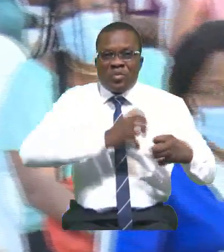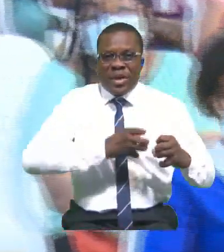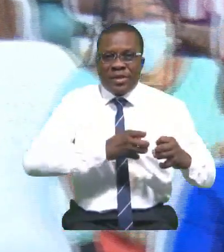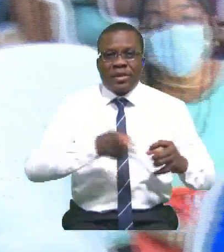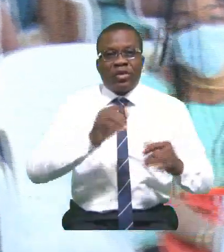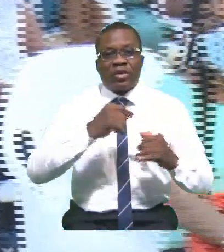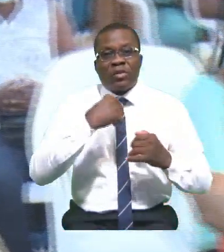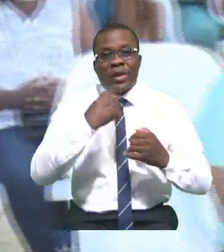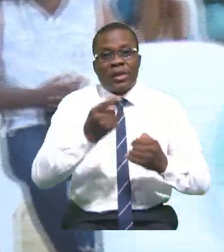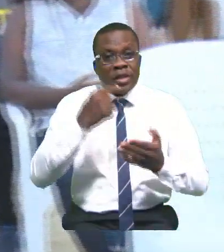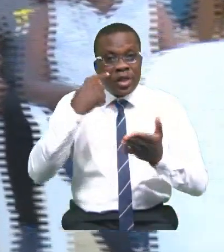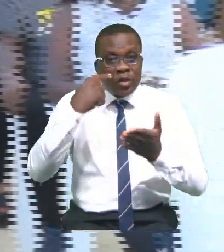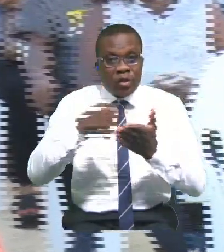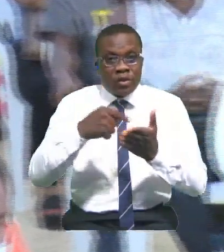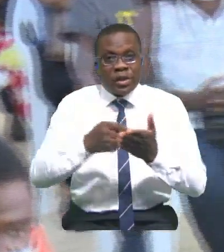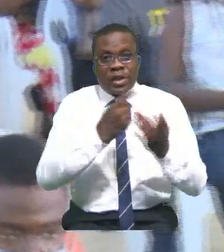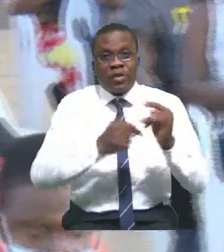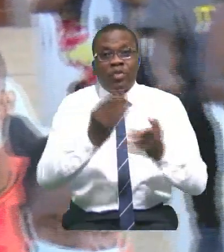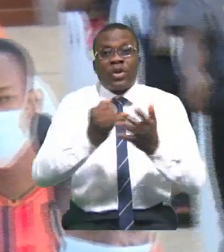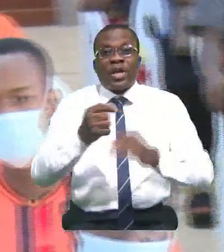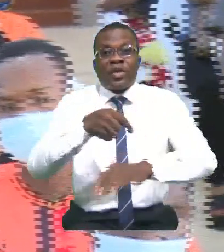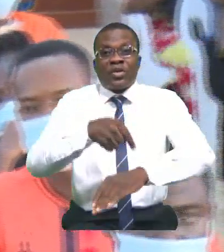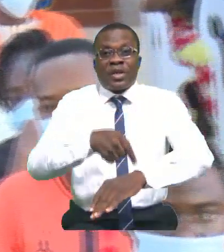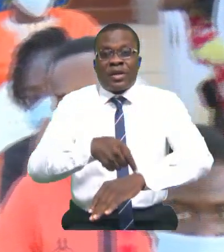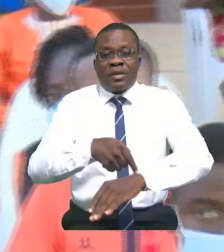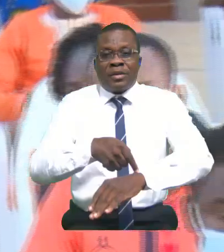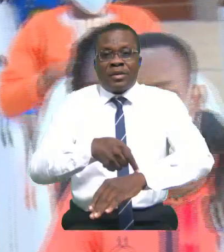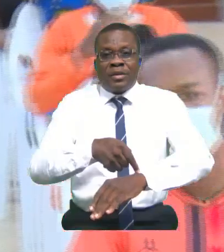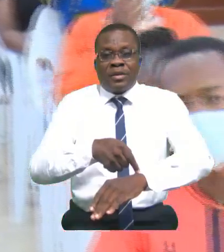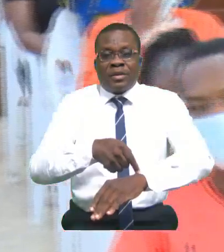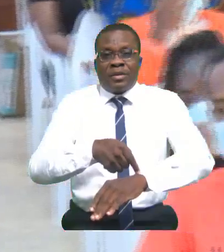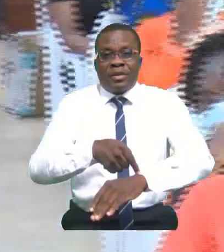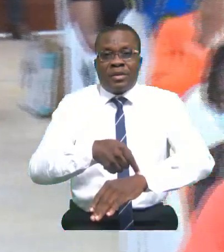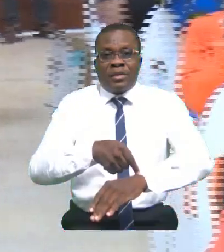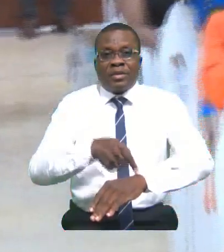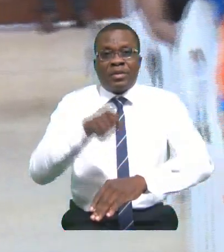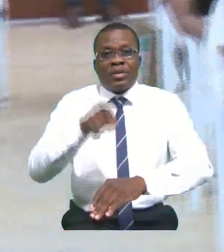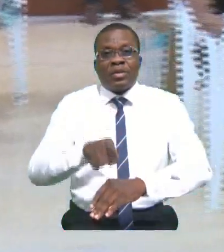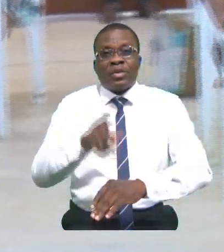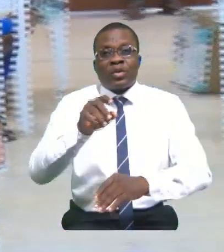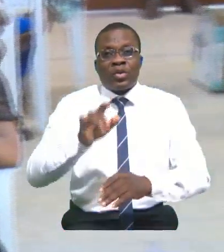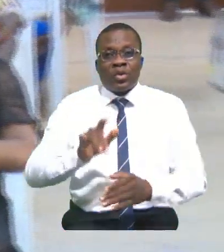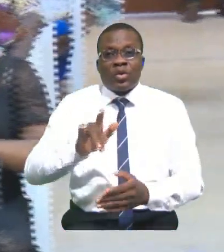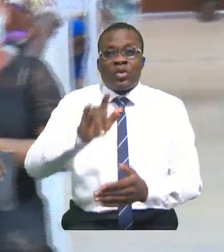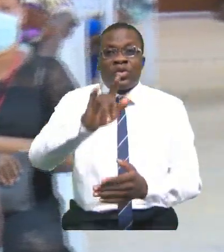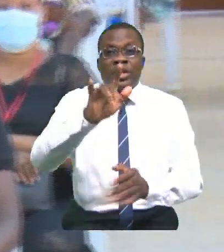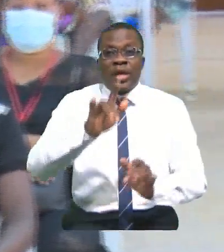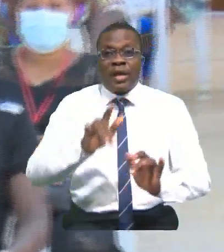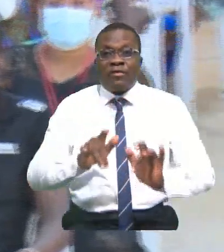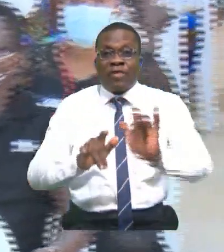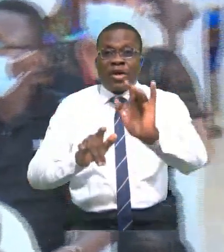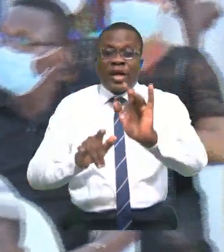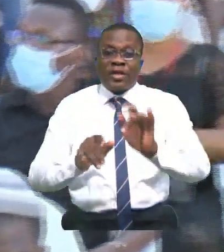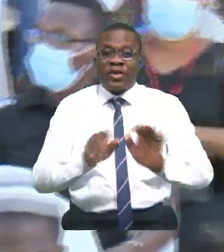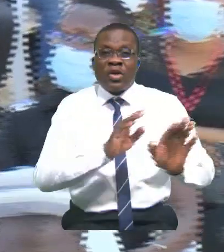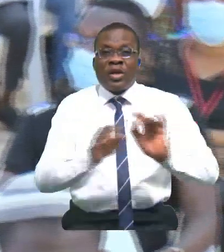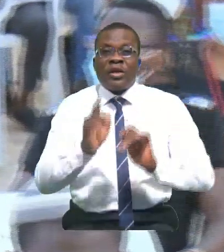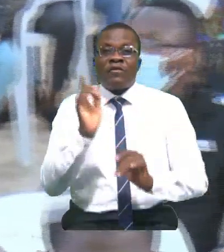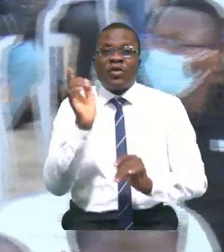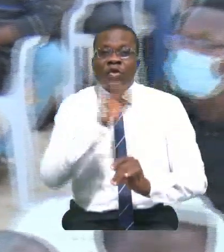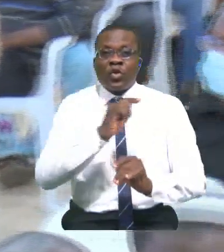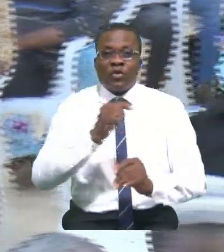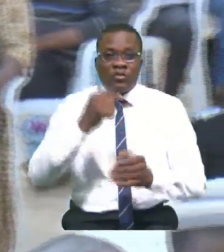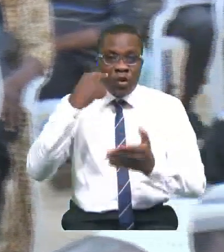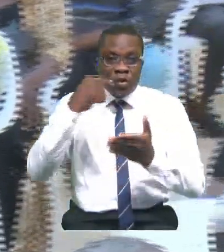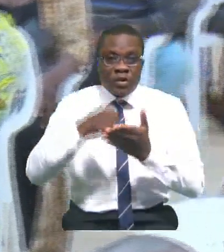été donné de constater depuis quelques temps que des voyageurs font usage de faux test de covid-19 les